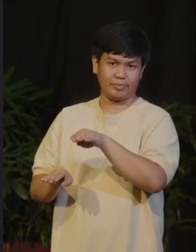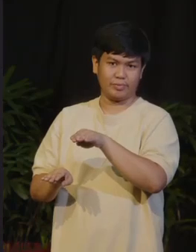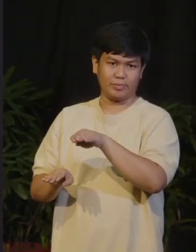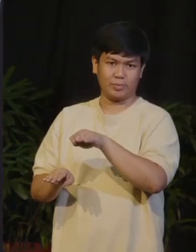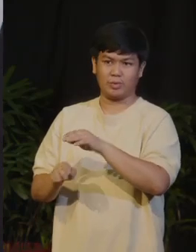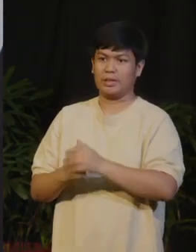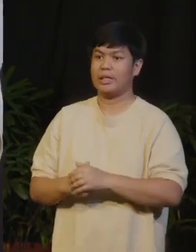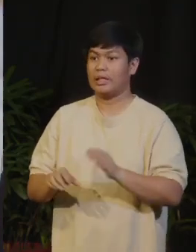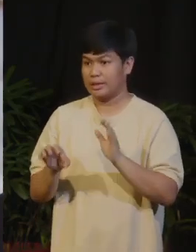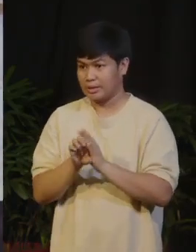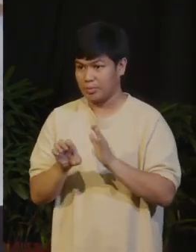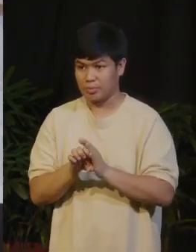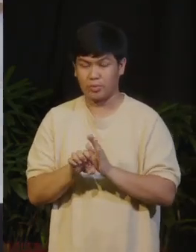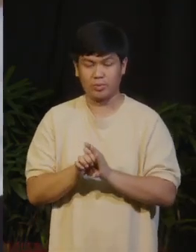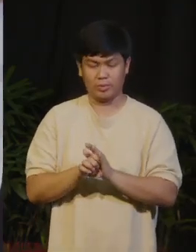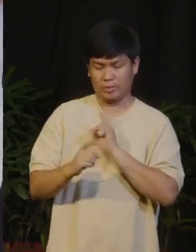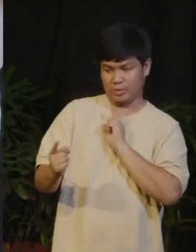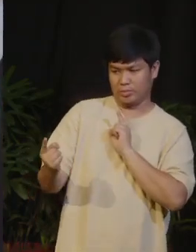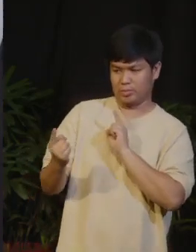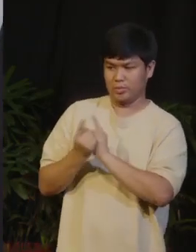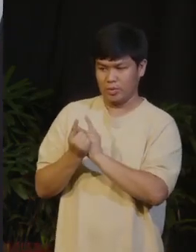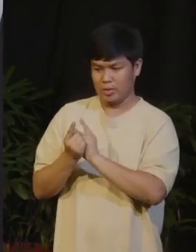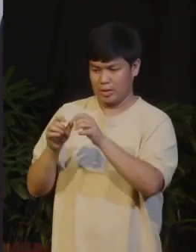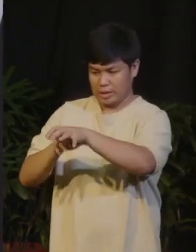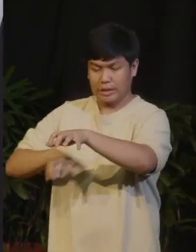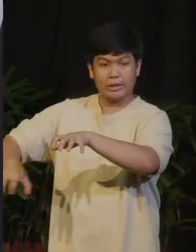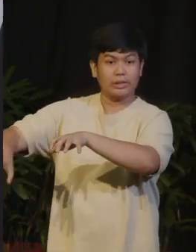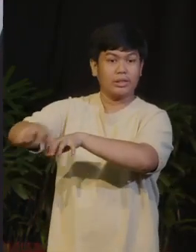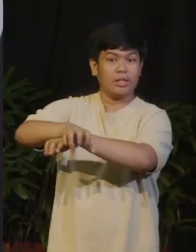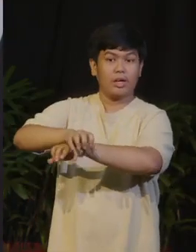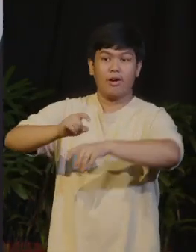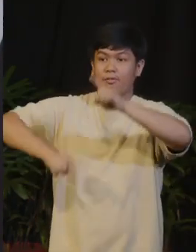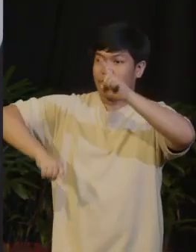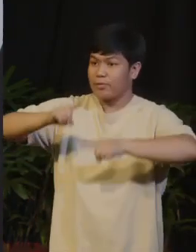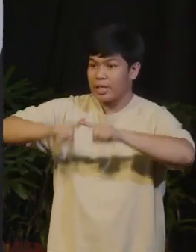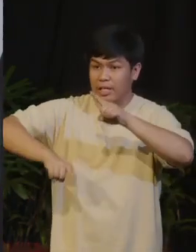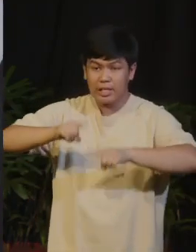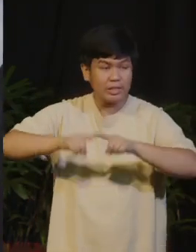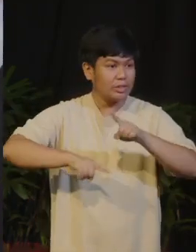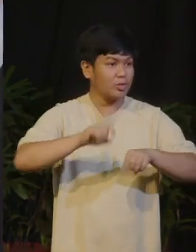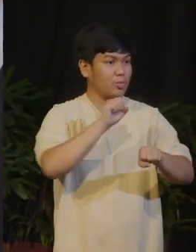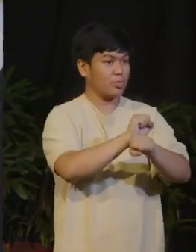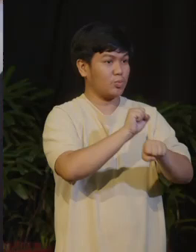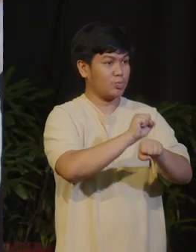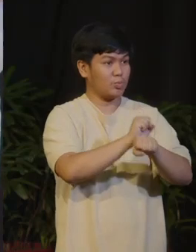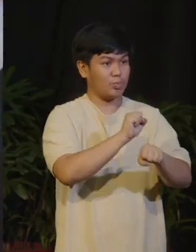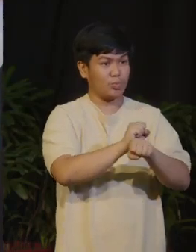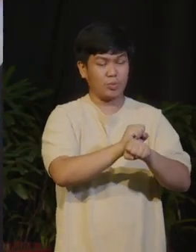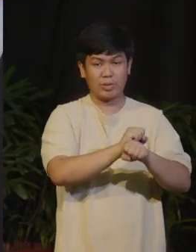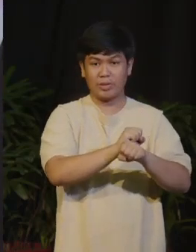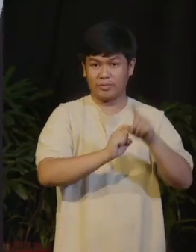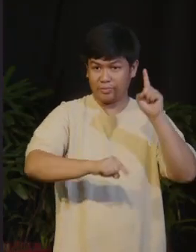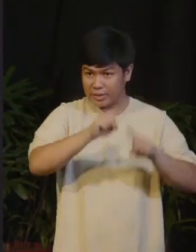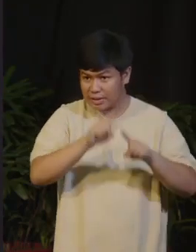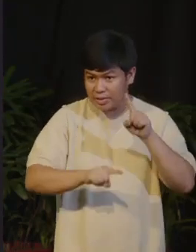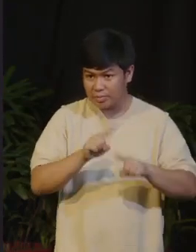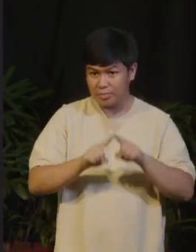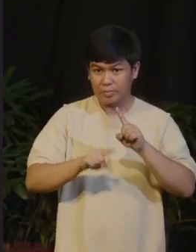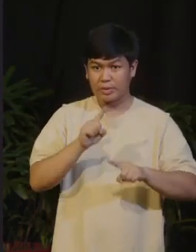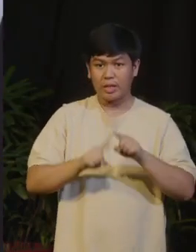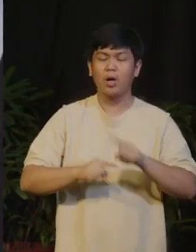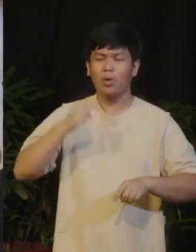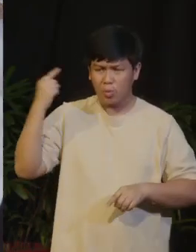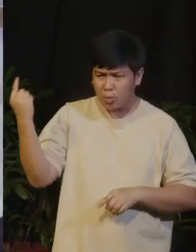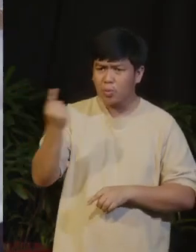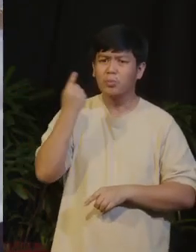mga kapatid, kapitbahay, kasama sa opisina, kaeskwela, imposible